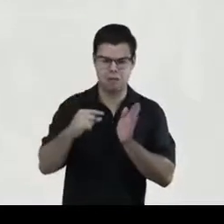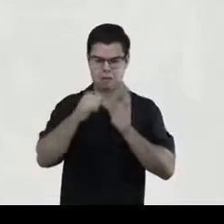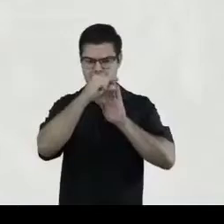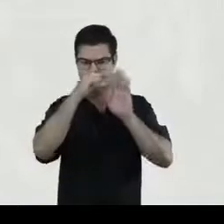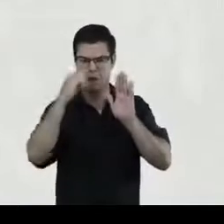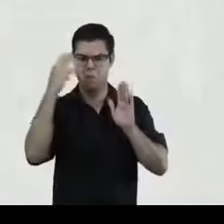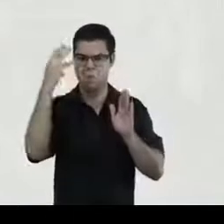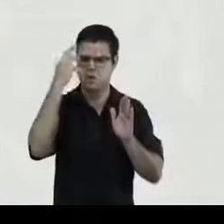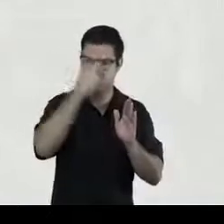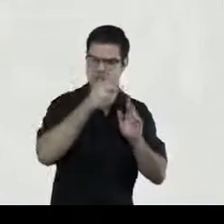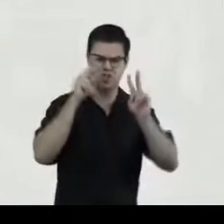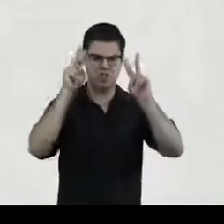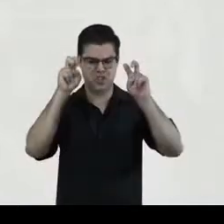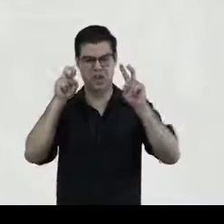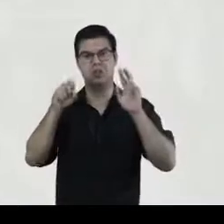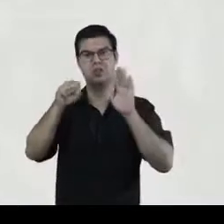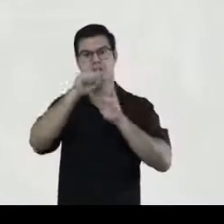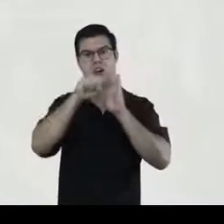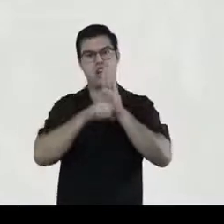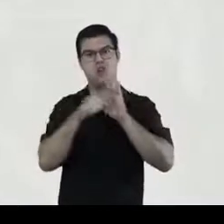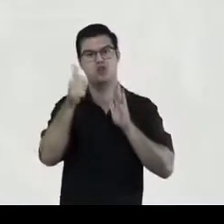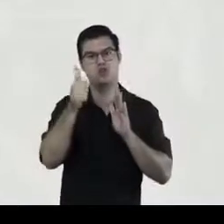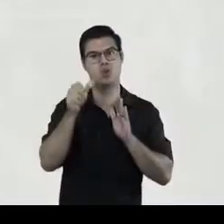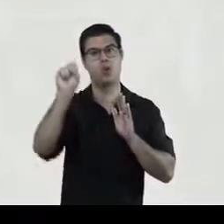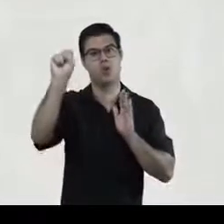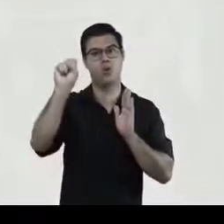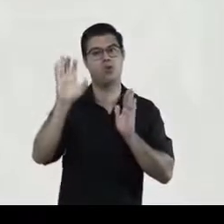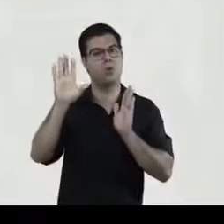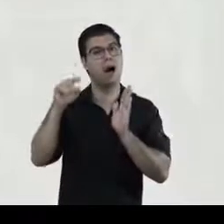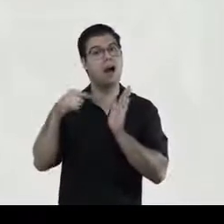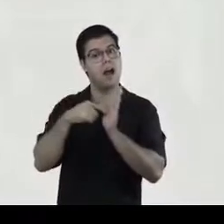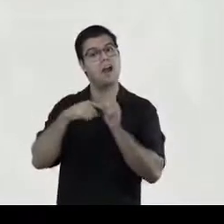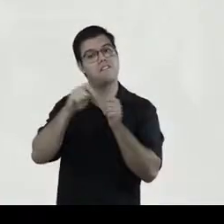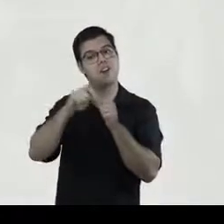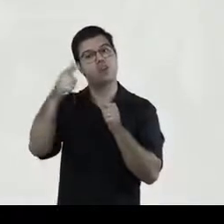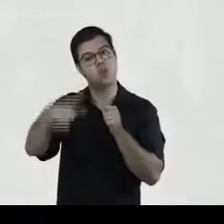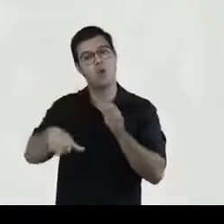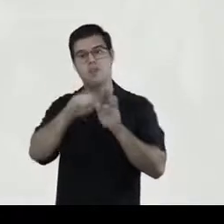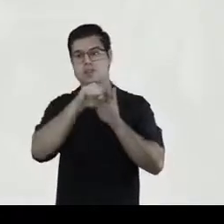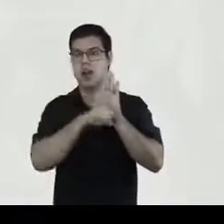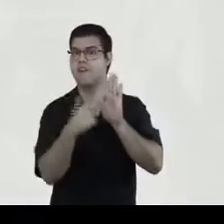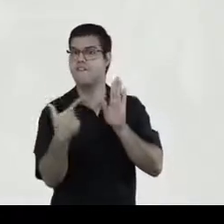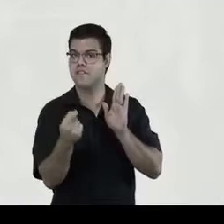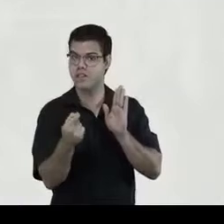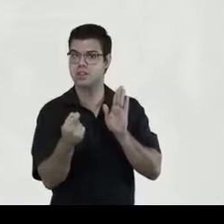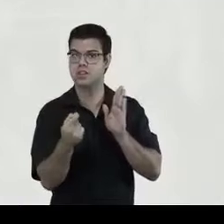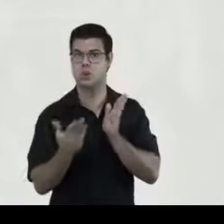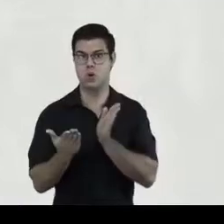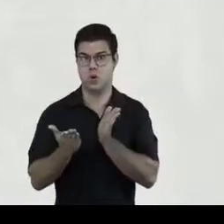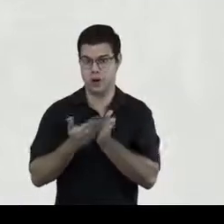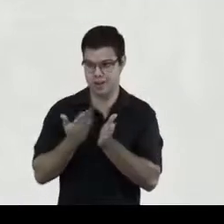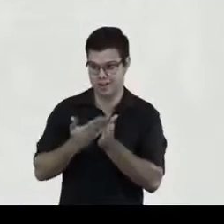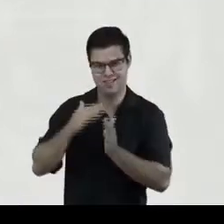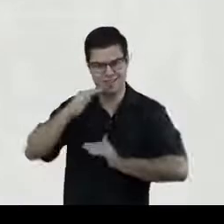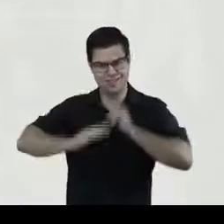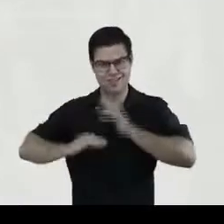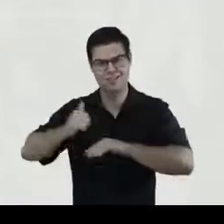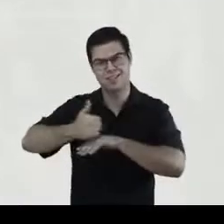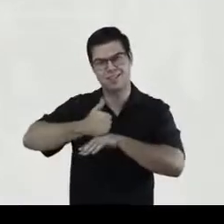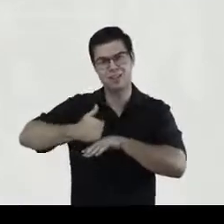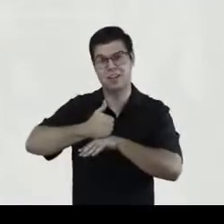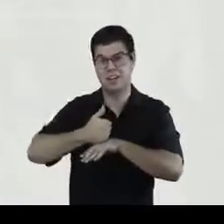XXe siècle. Mais là, le libraire a eu l'honnêteté de dire que cette page était